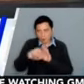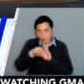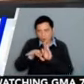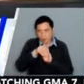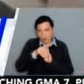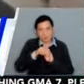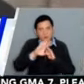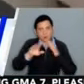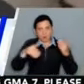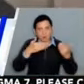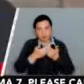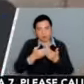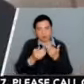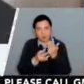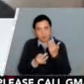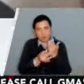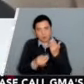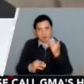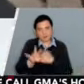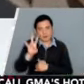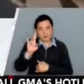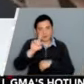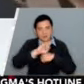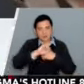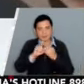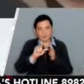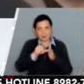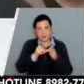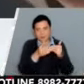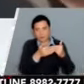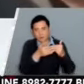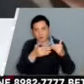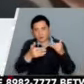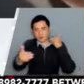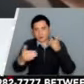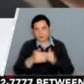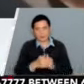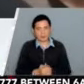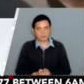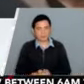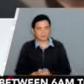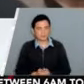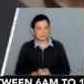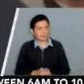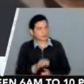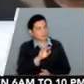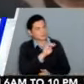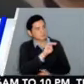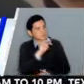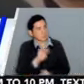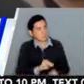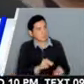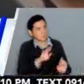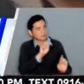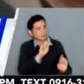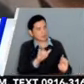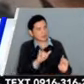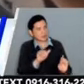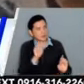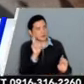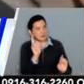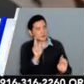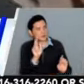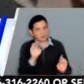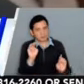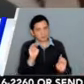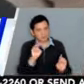7 araw. Ang lalim po nung ating Manila Bay ay mga 30 meters. So ano po yan, hindi po imposible na magawa